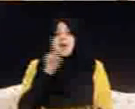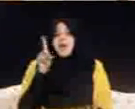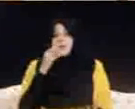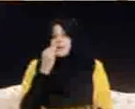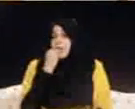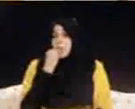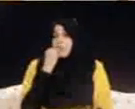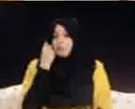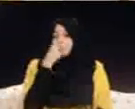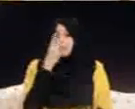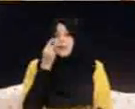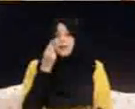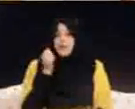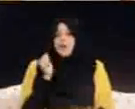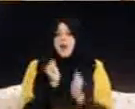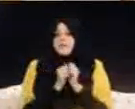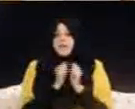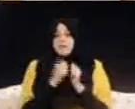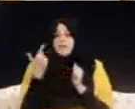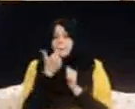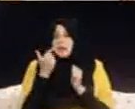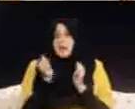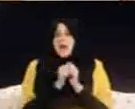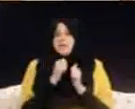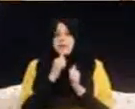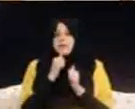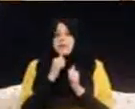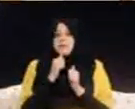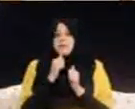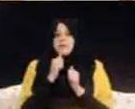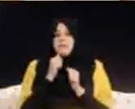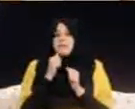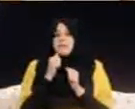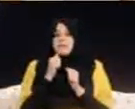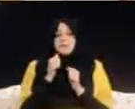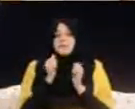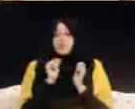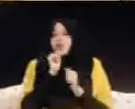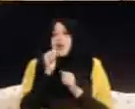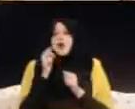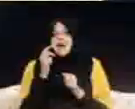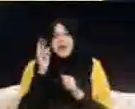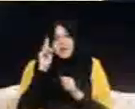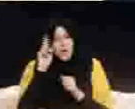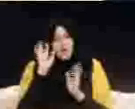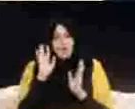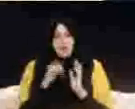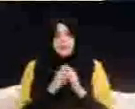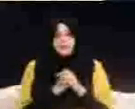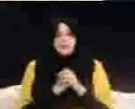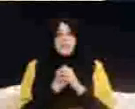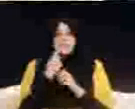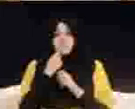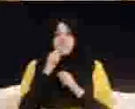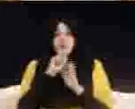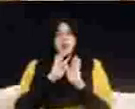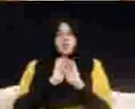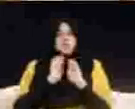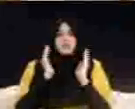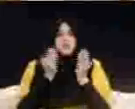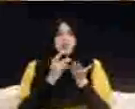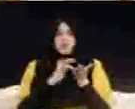لا تأكلوا أموالكم بينكم بالباطل. إذن الآية تستغرق وتشمل